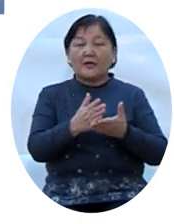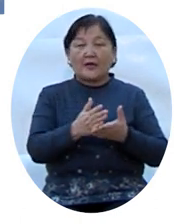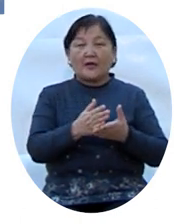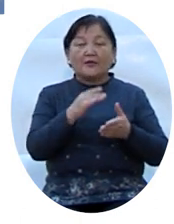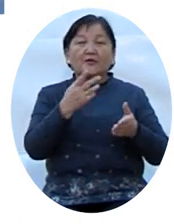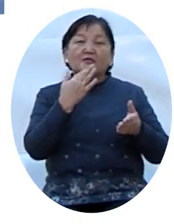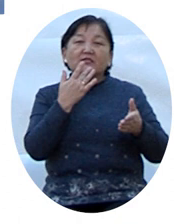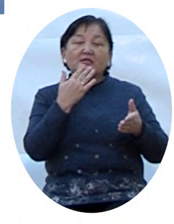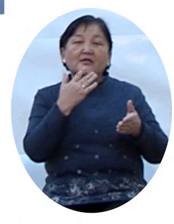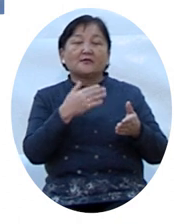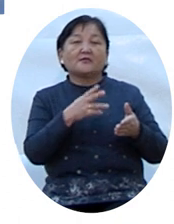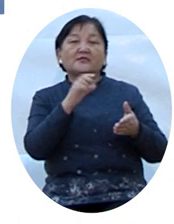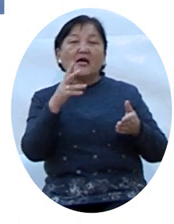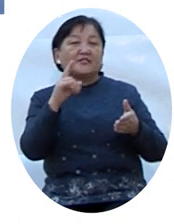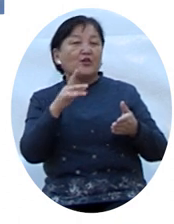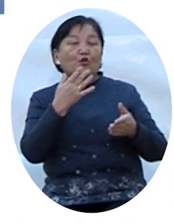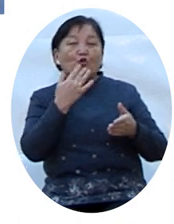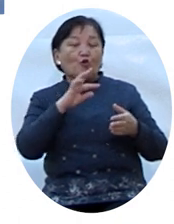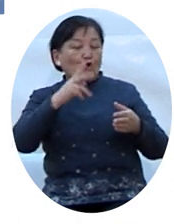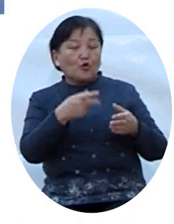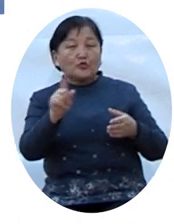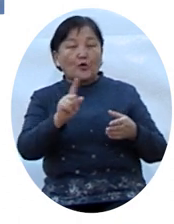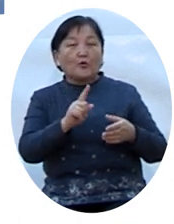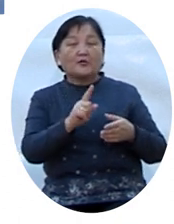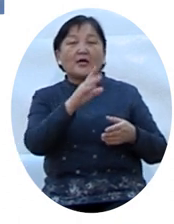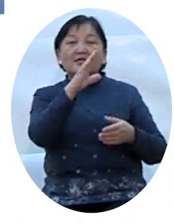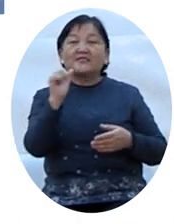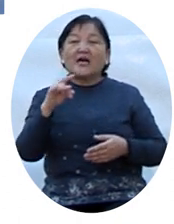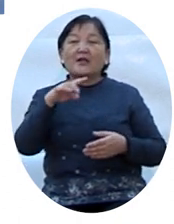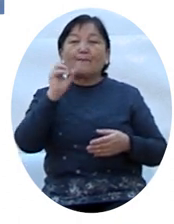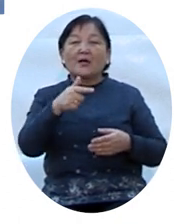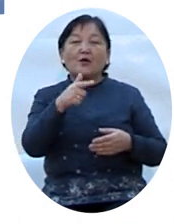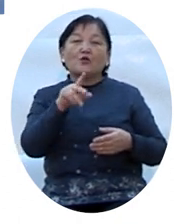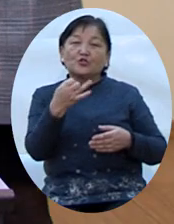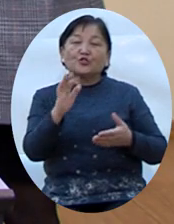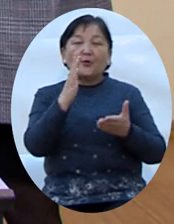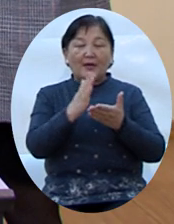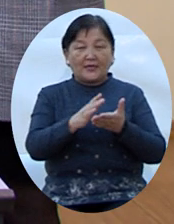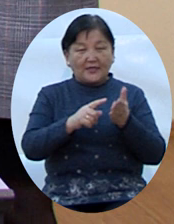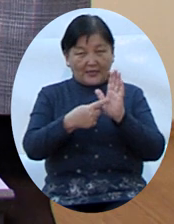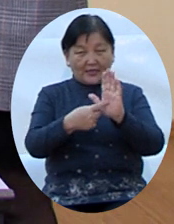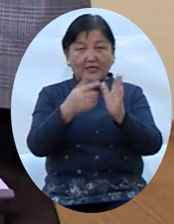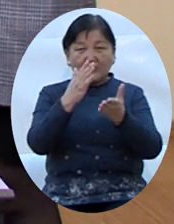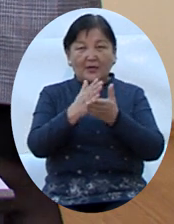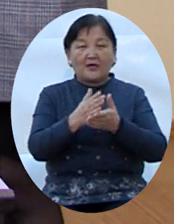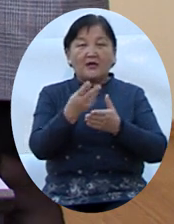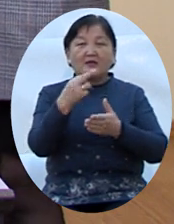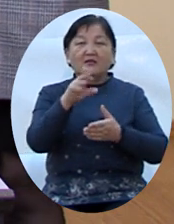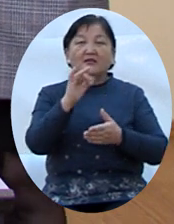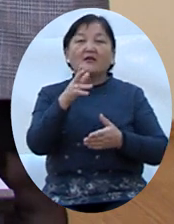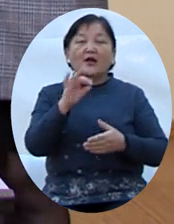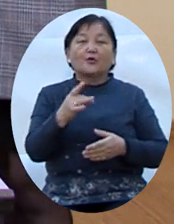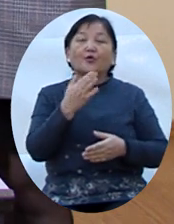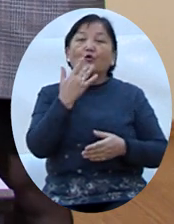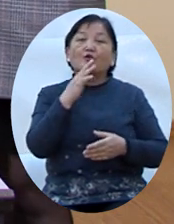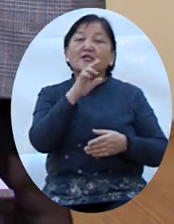өнгө өөрчлөгдөөгүй буюу энэ нь сарамг орчинтой болохыг илэрхийлж байна. За тэгэхээр бид индикатор ашиглан тухайн